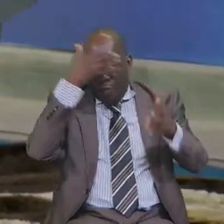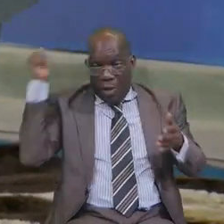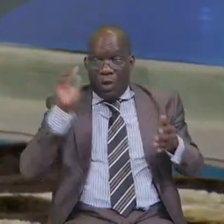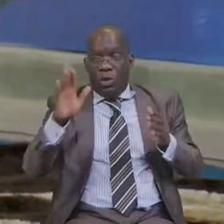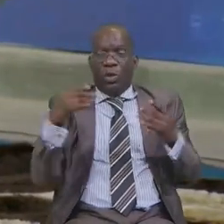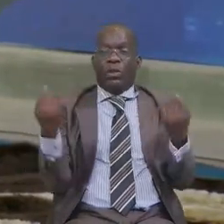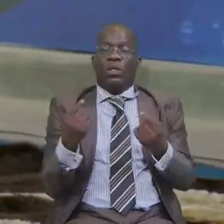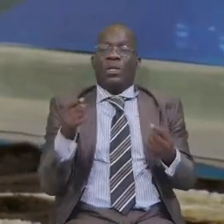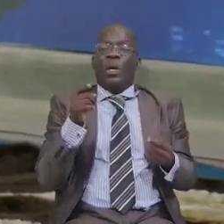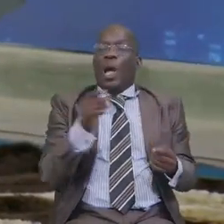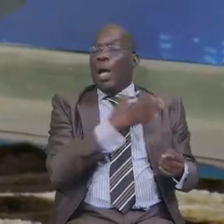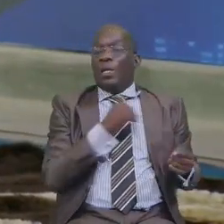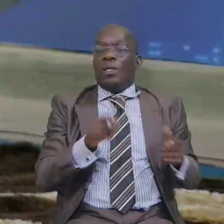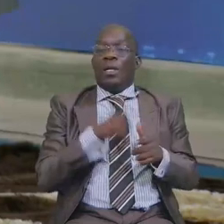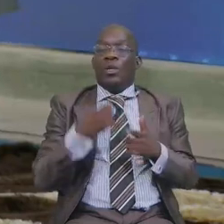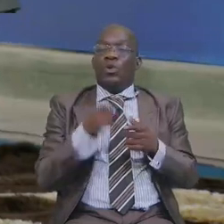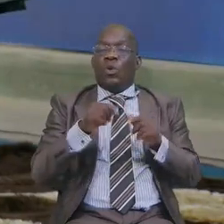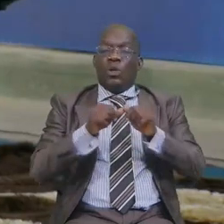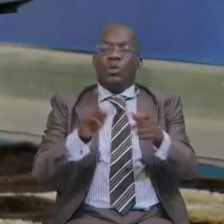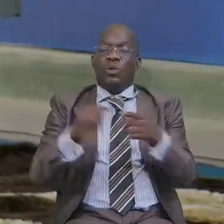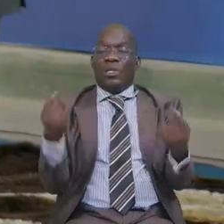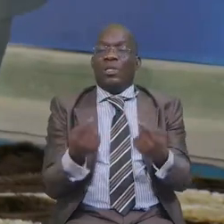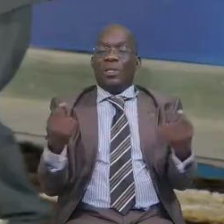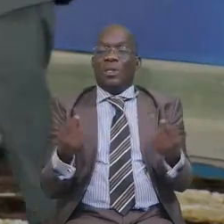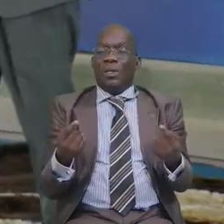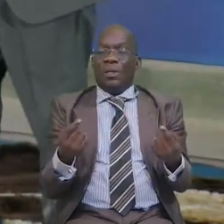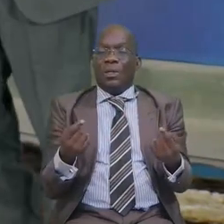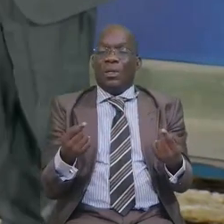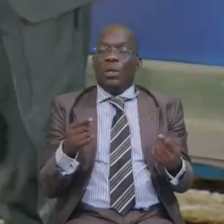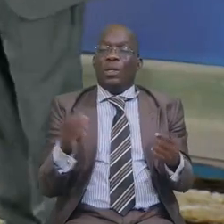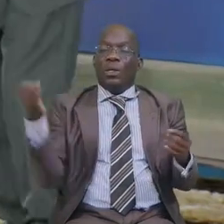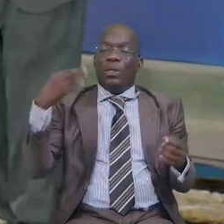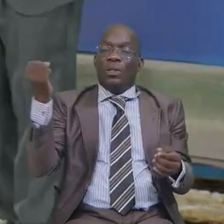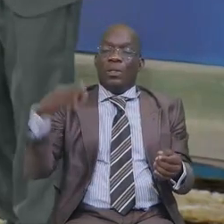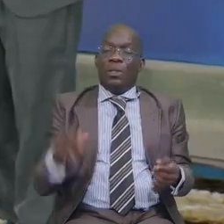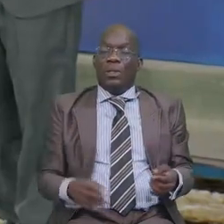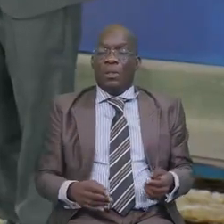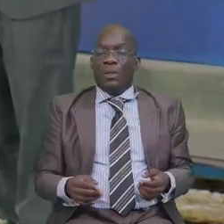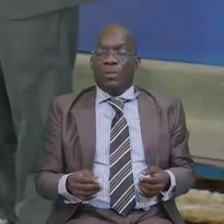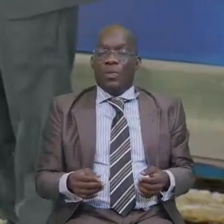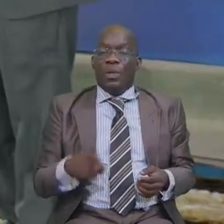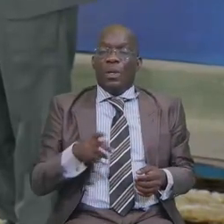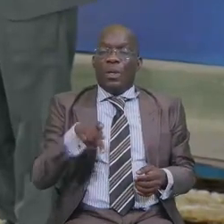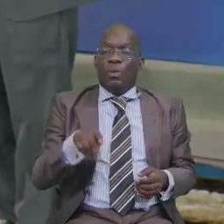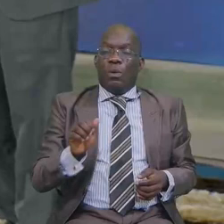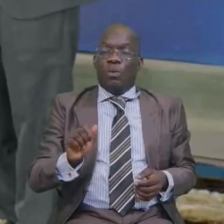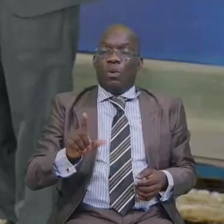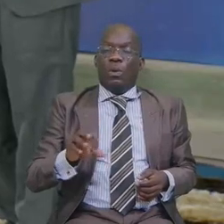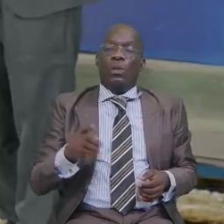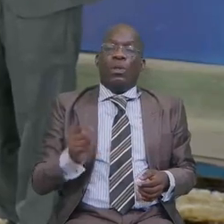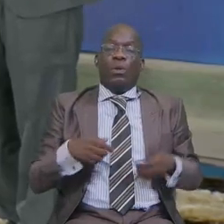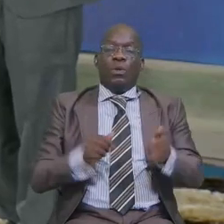de Dieu et tu vas commettre le péché. Oh, tu dis grâce, grâce, grâce. L'apôtre Paul dit, la grâce de